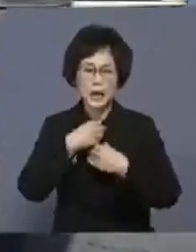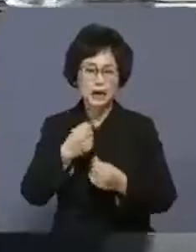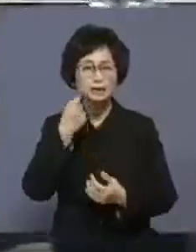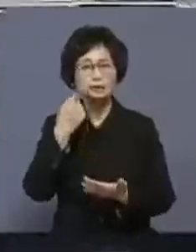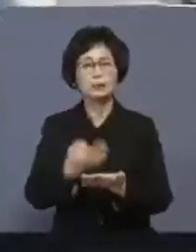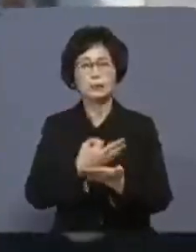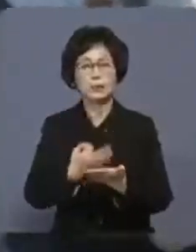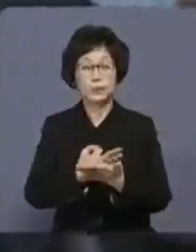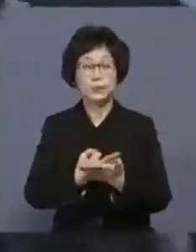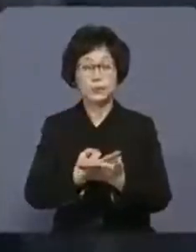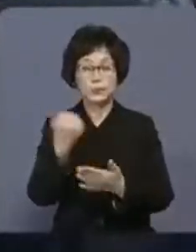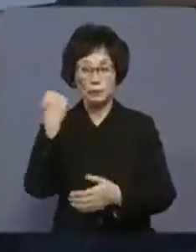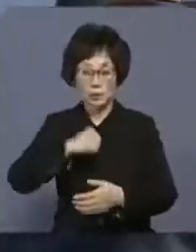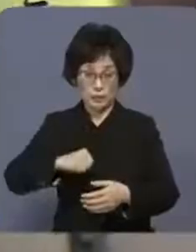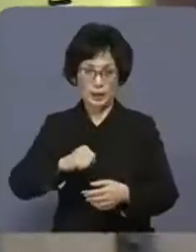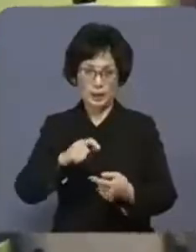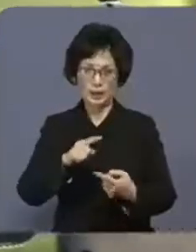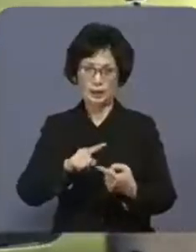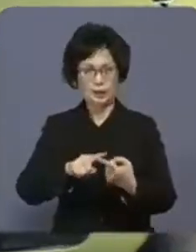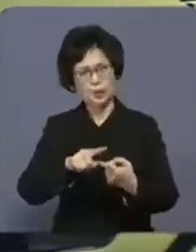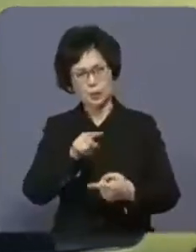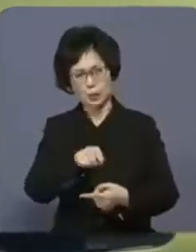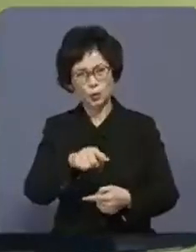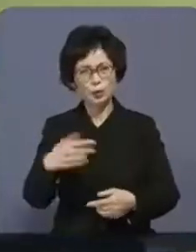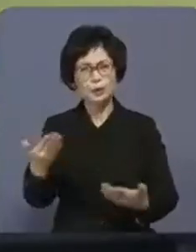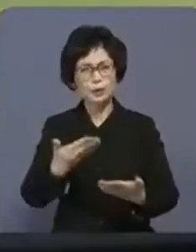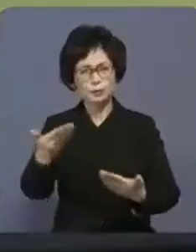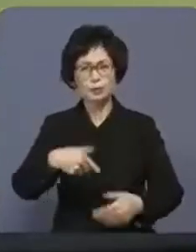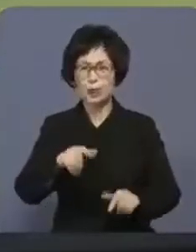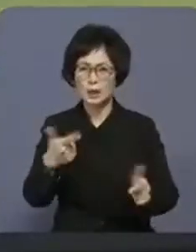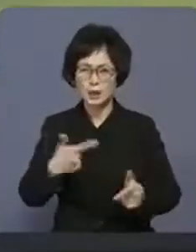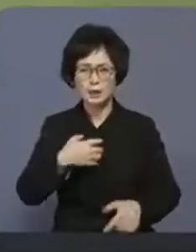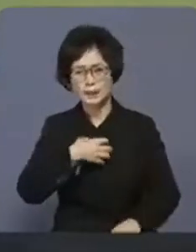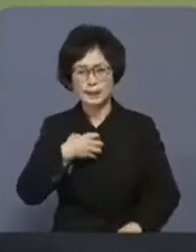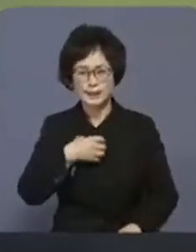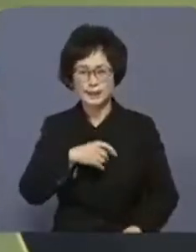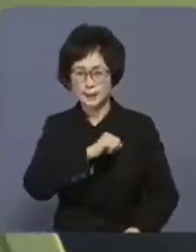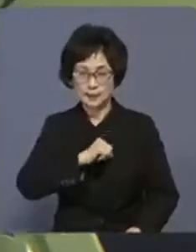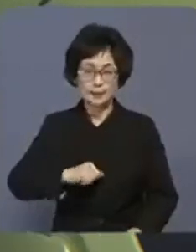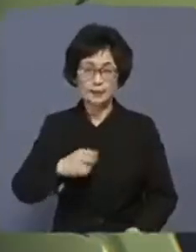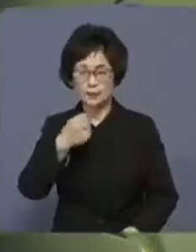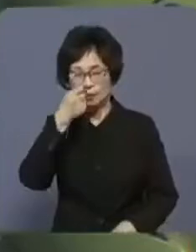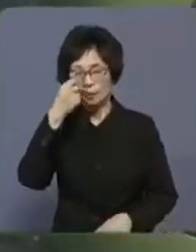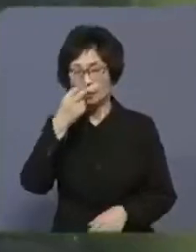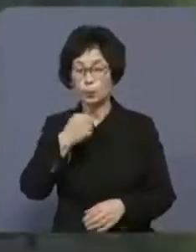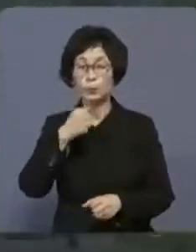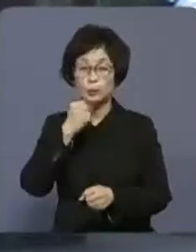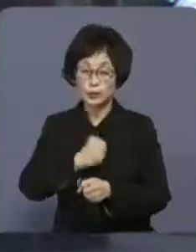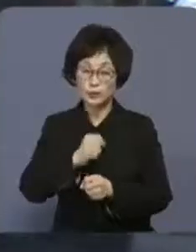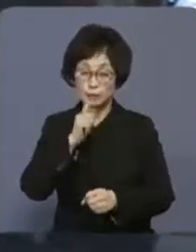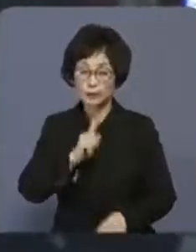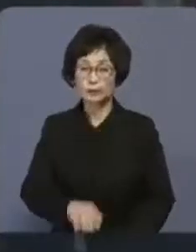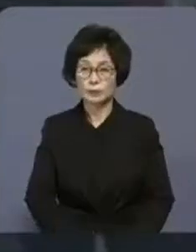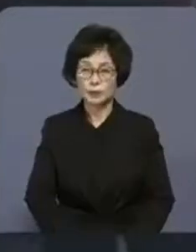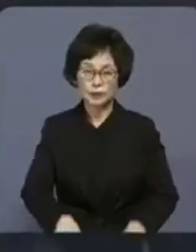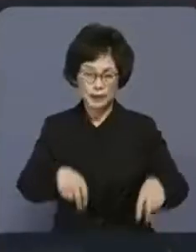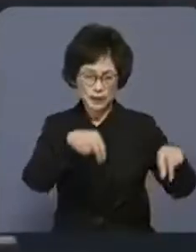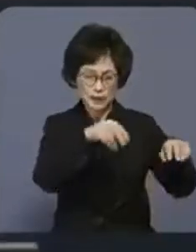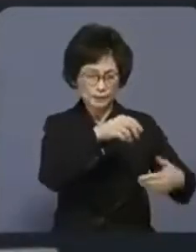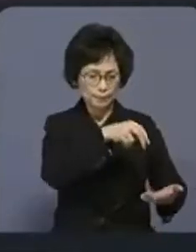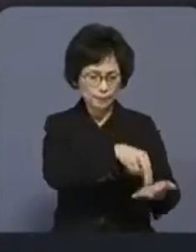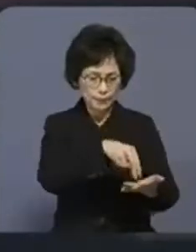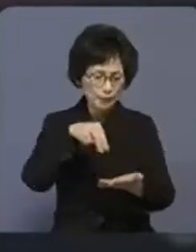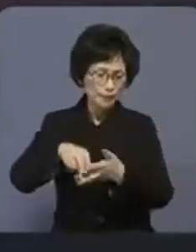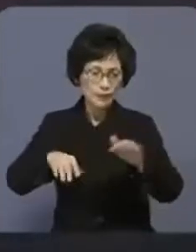위반 사례가 발생해 도 일감이 끊길 가봐 싱거 조차 힘들다 고 호소했습니다 예 양쪽의 입장 차가 상당한데요 이 때문에 노조는 파업에